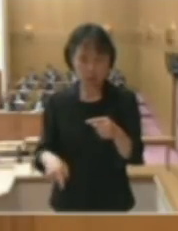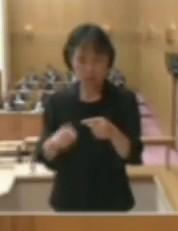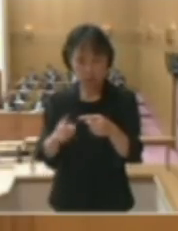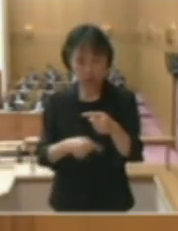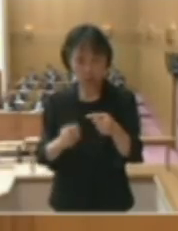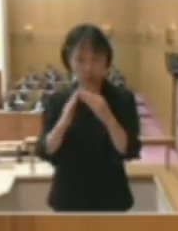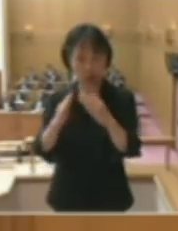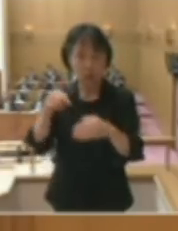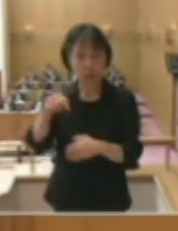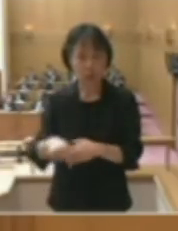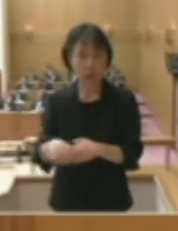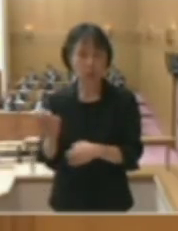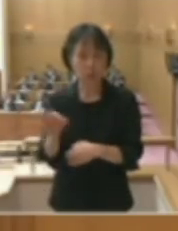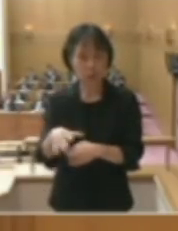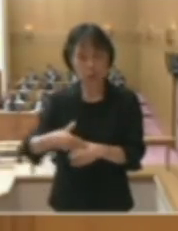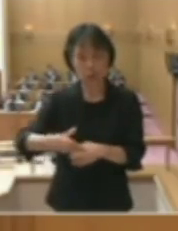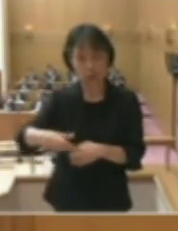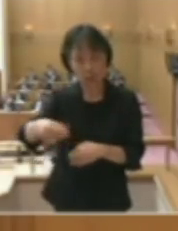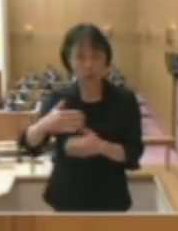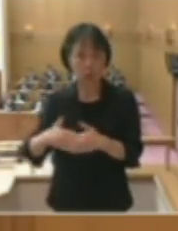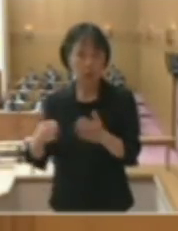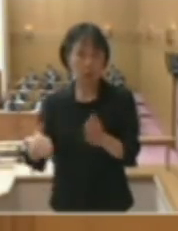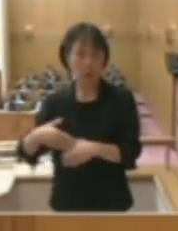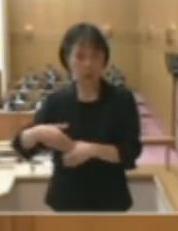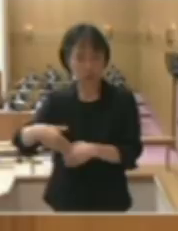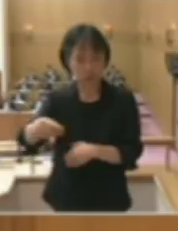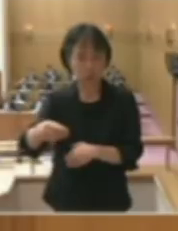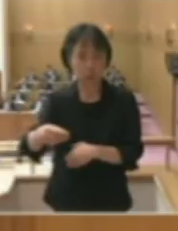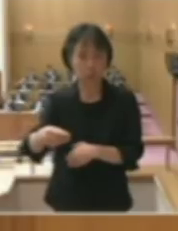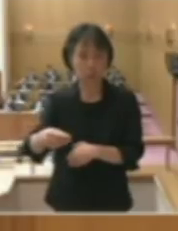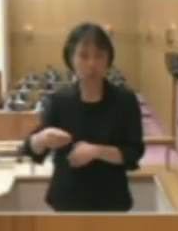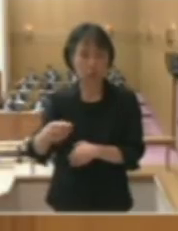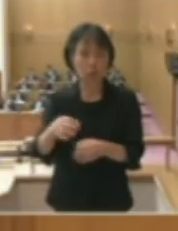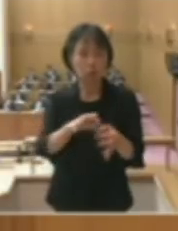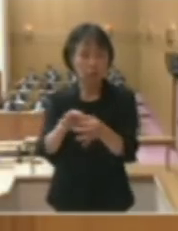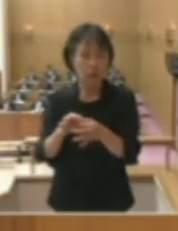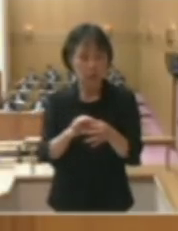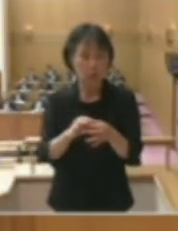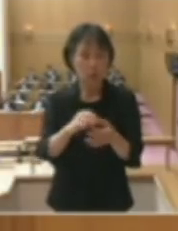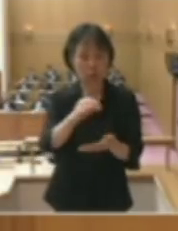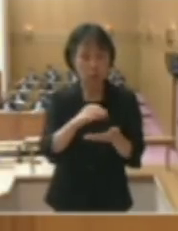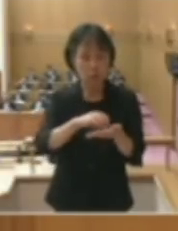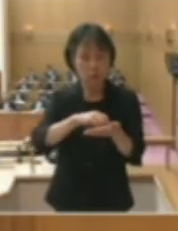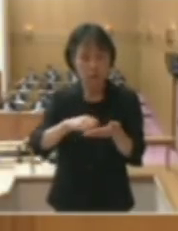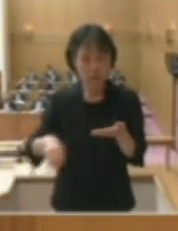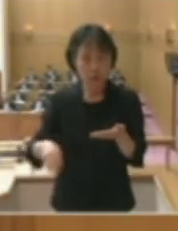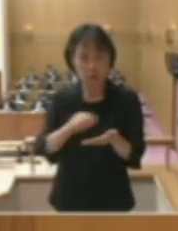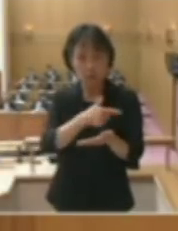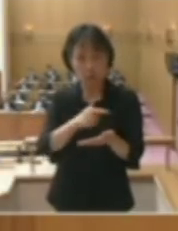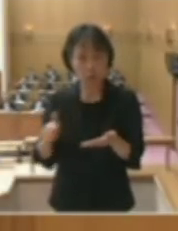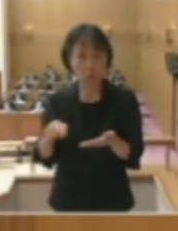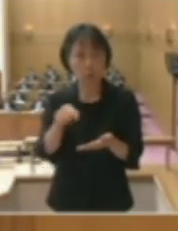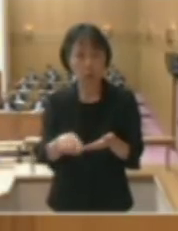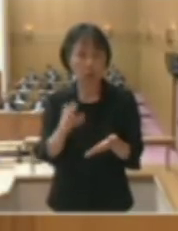与、食料組合費の天引き等の是正を速やかに行うべきではありませんかという